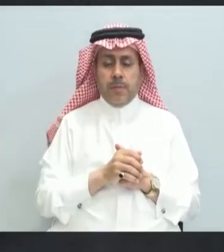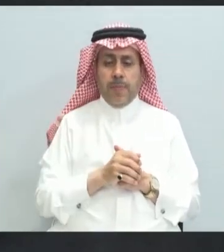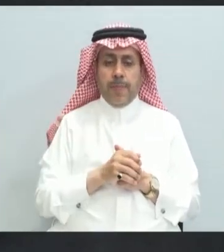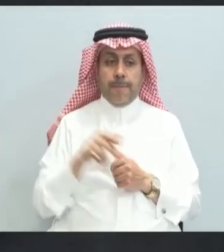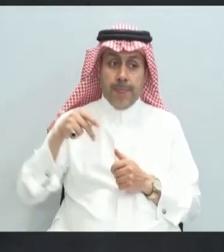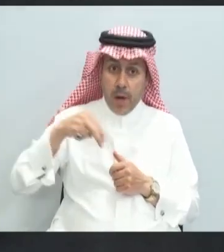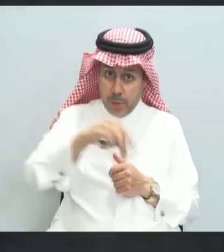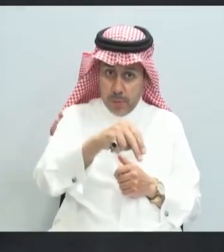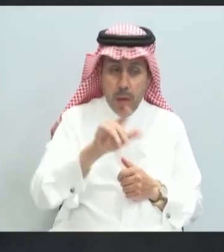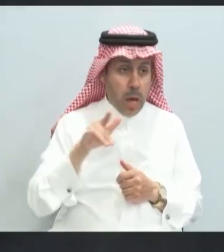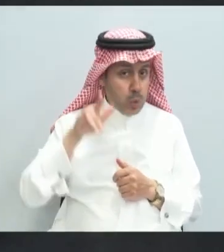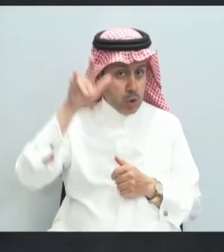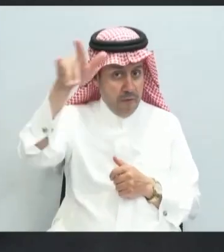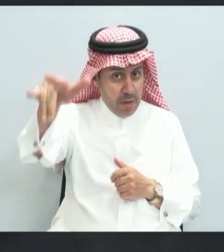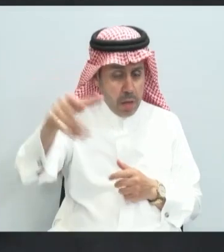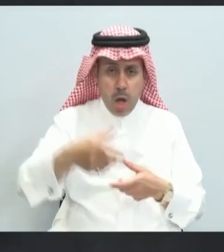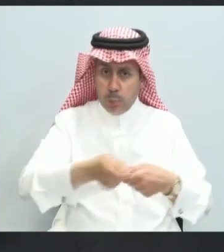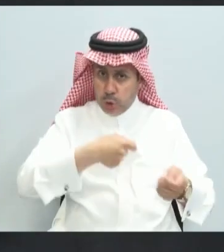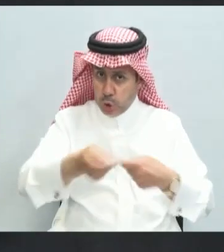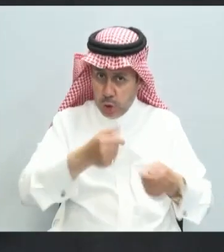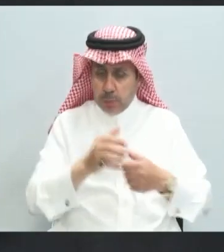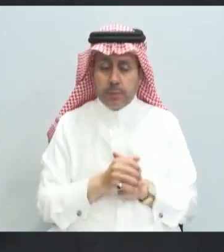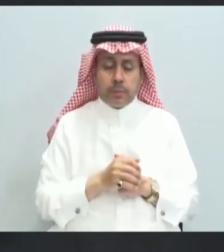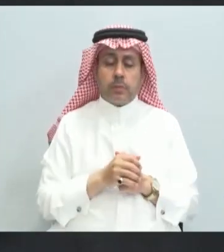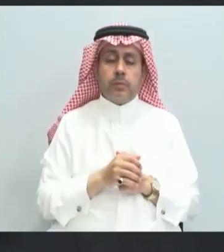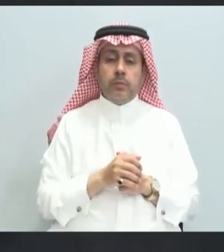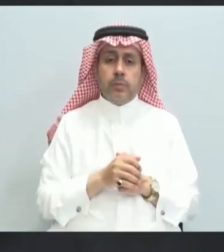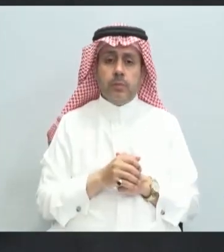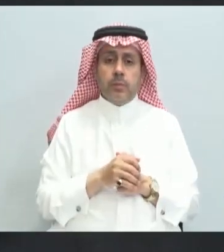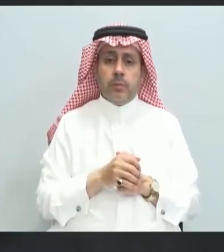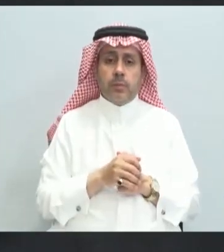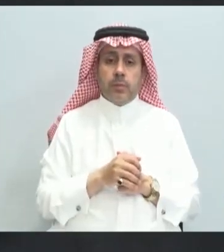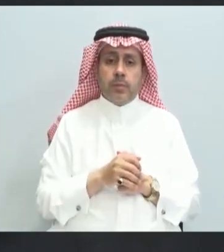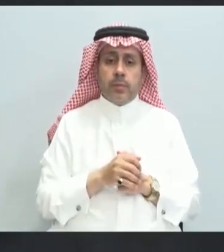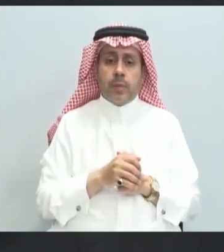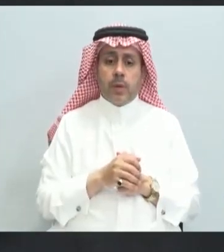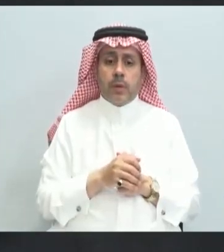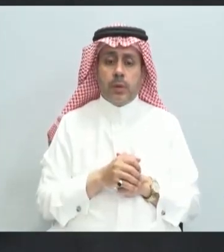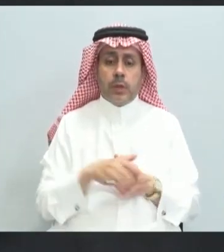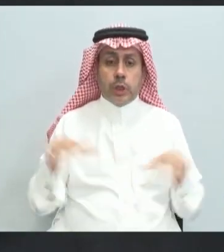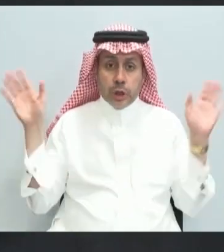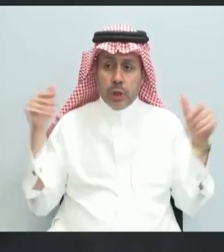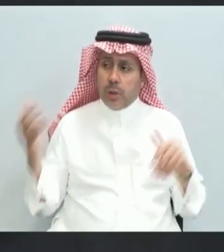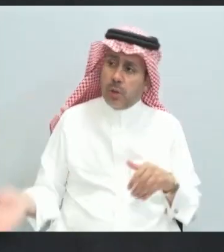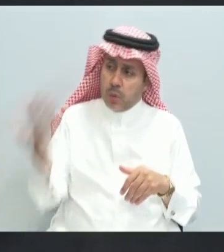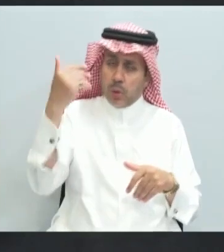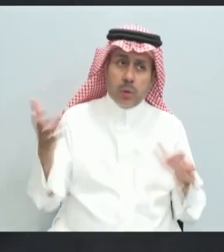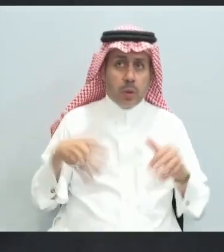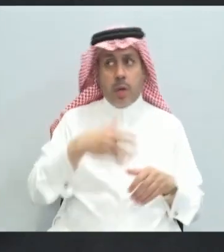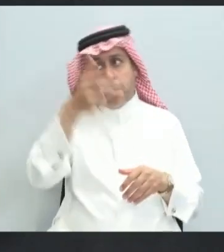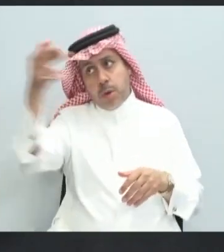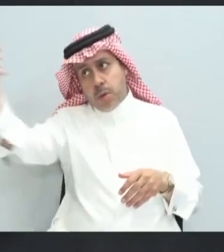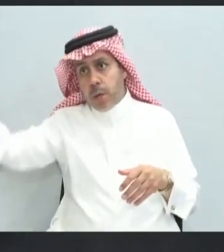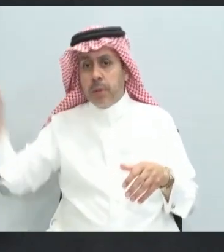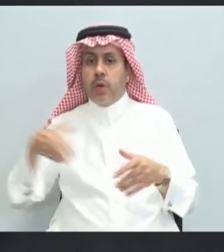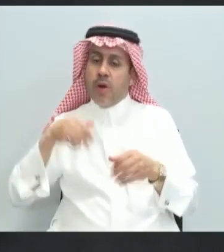أن يذهبوا لأمر، لتجارة أو غيرها، يطلقون الطير، فإن ذهبت لليمين